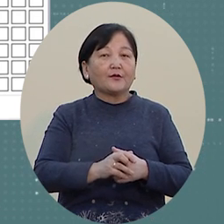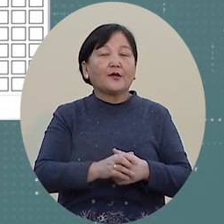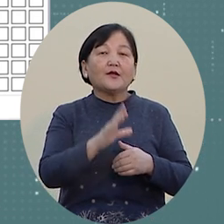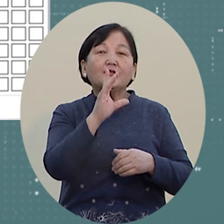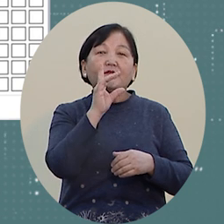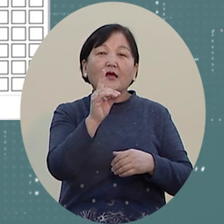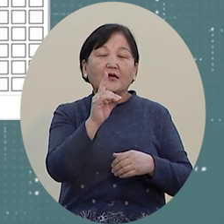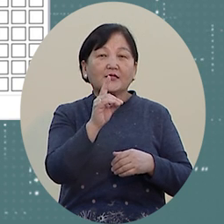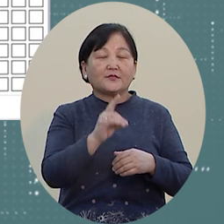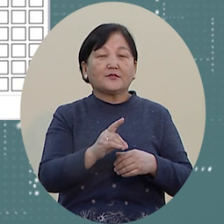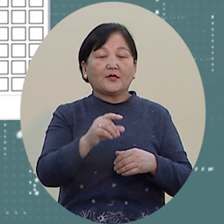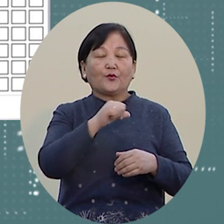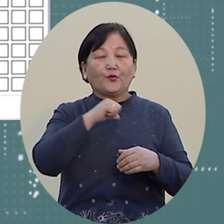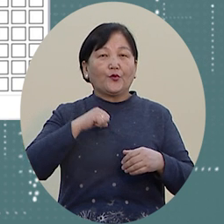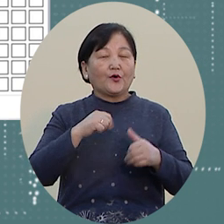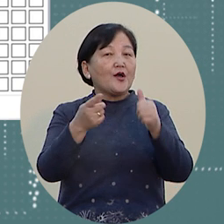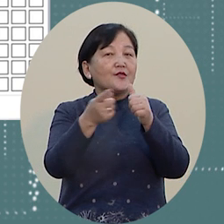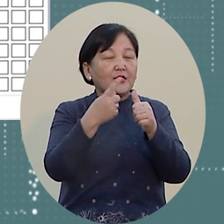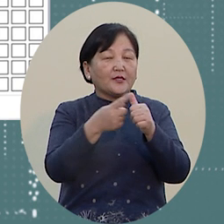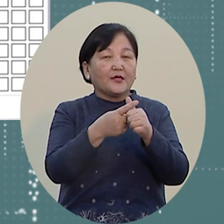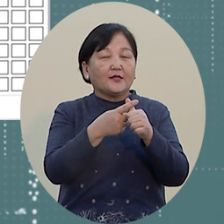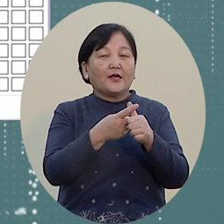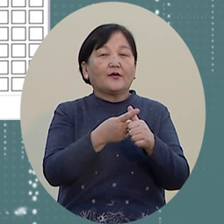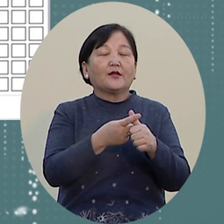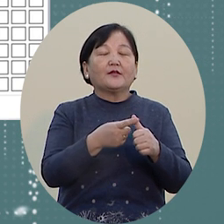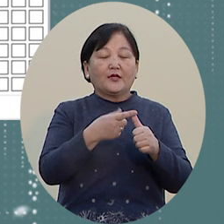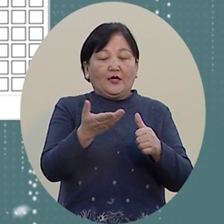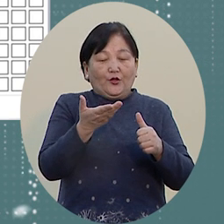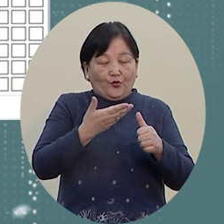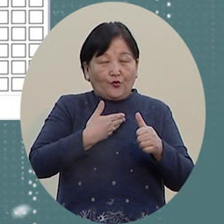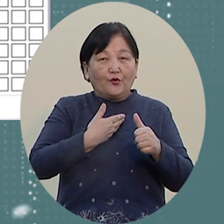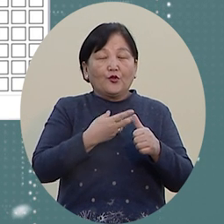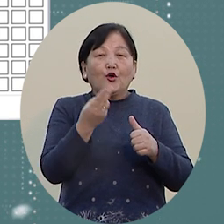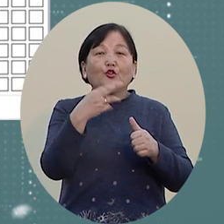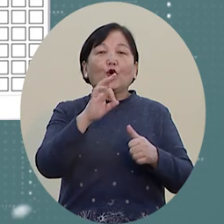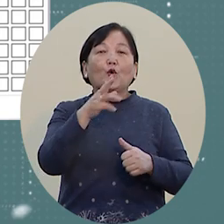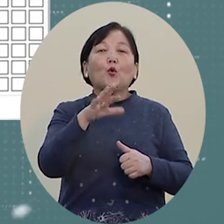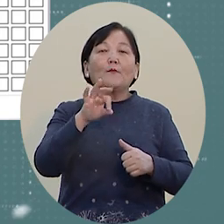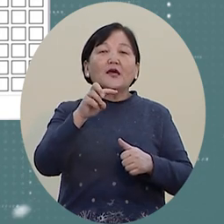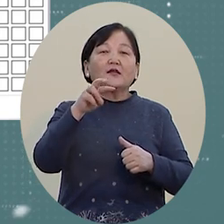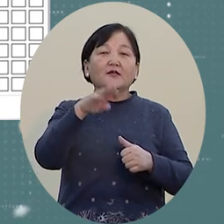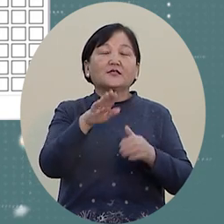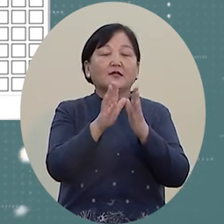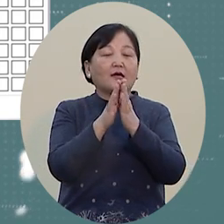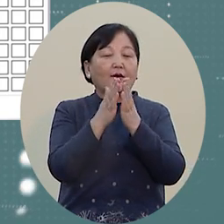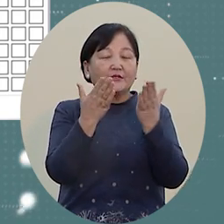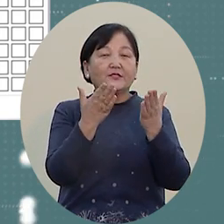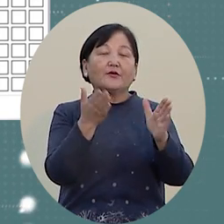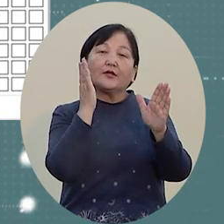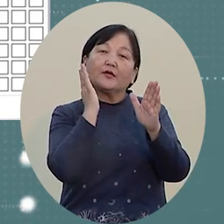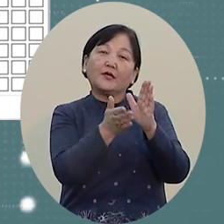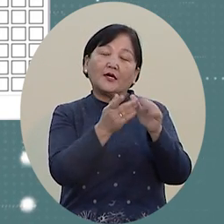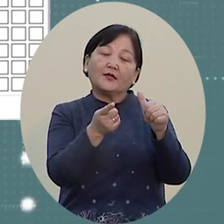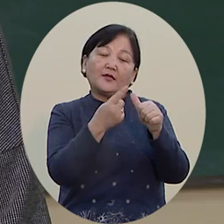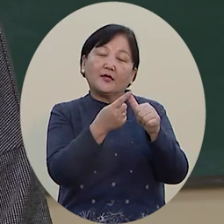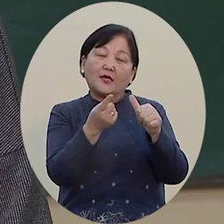файлаа дээд дискнийхаа өөрийнхөө нэртэй хавцанд үүсгэж болно. Эсвэл documents гэсэн хавцан дотроо бас үүсгэж болно.